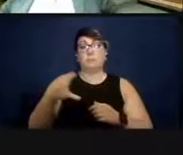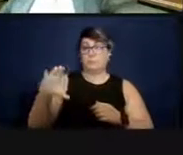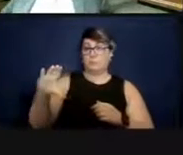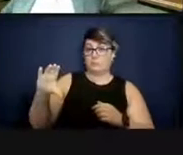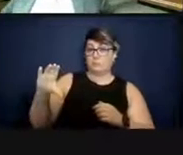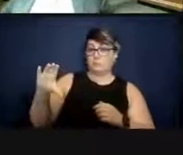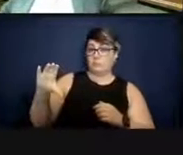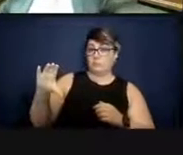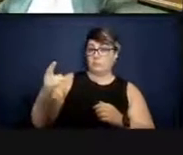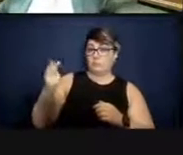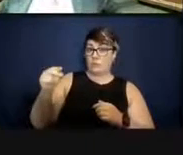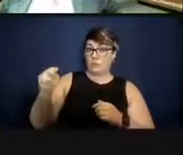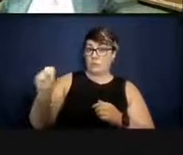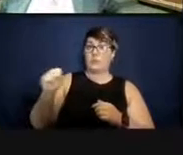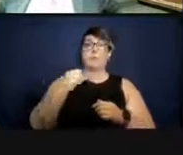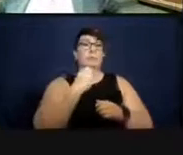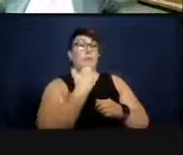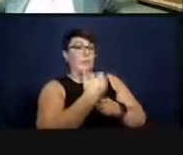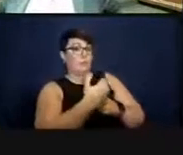دكتور كريس، نعم.